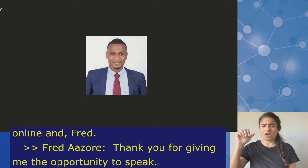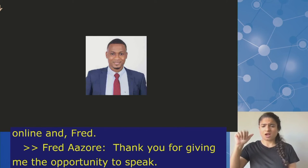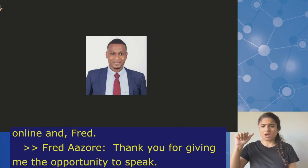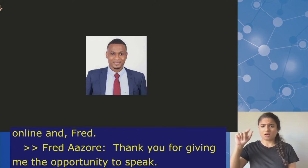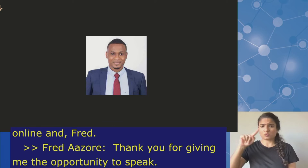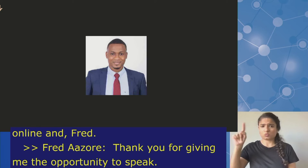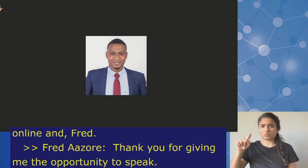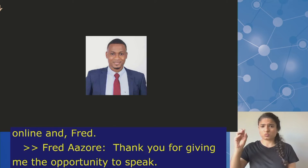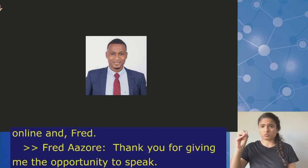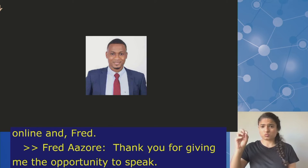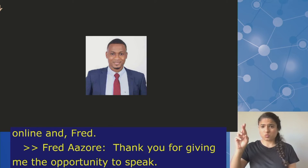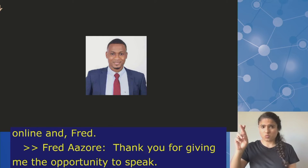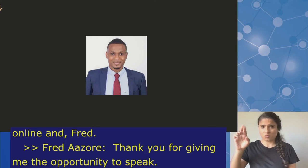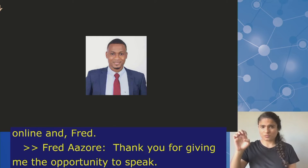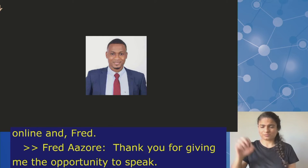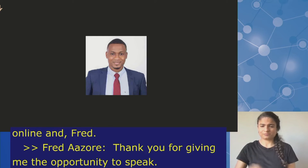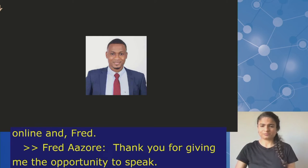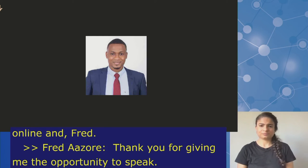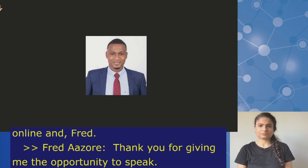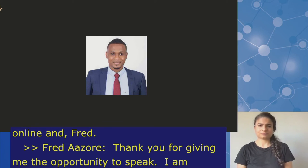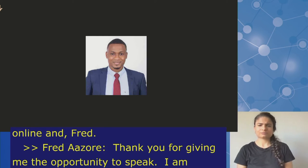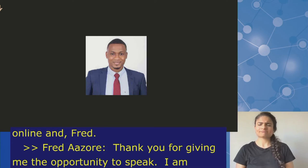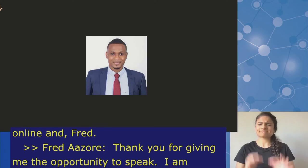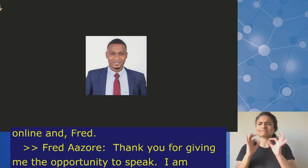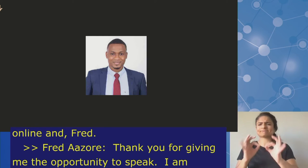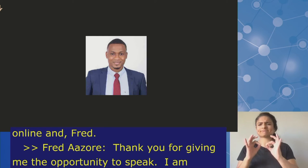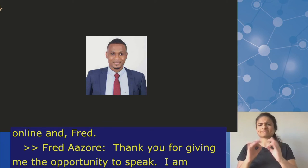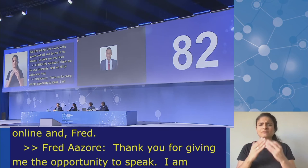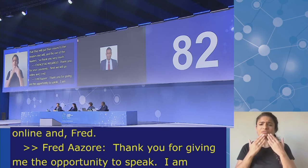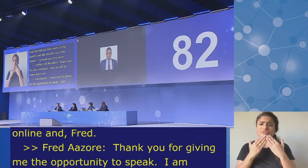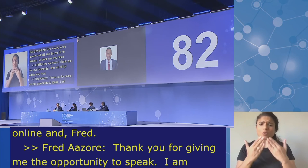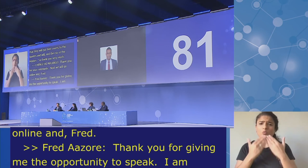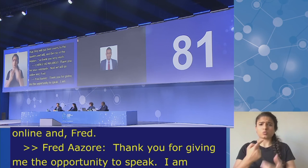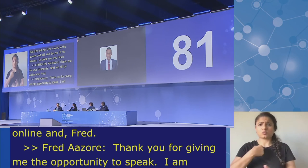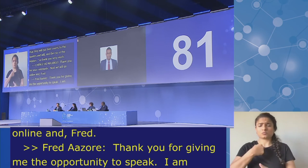Меня зовут Фред. Я с вами соединяюсь из Ганы.